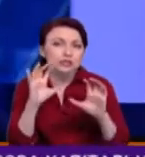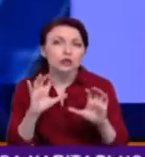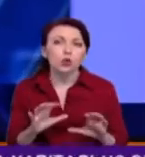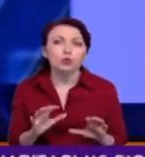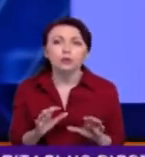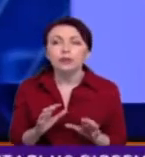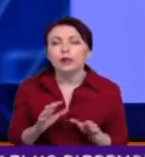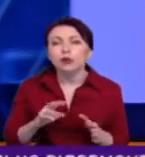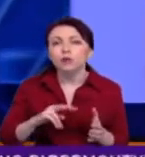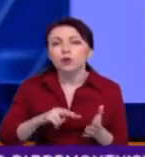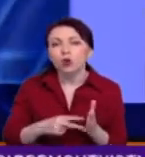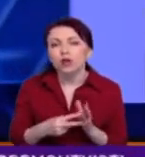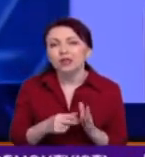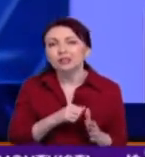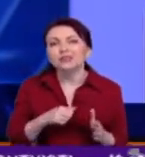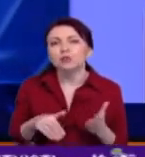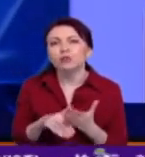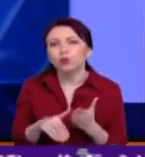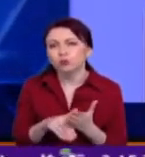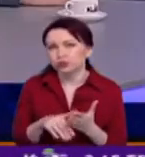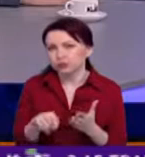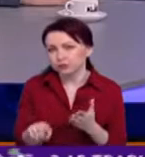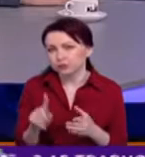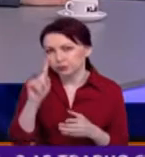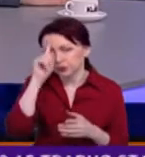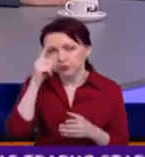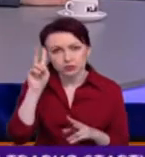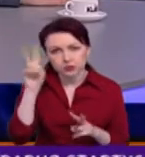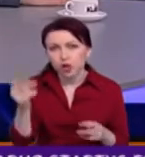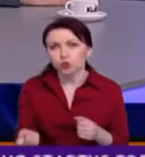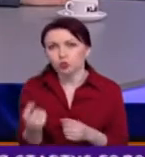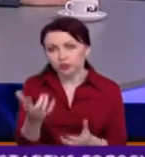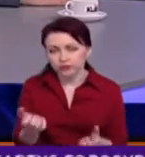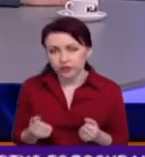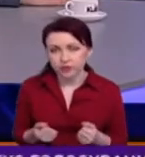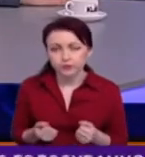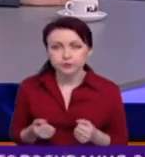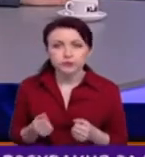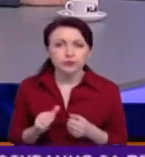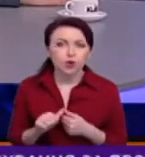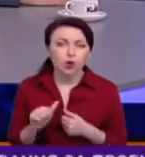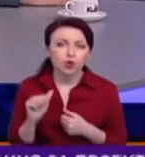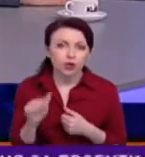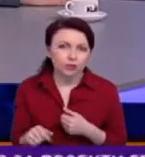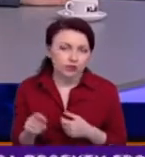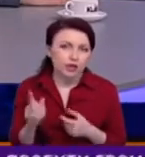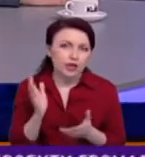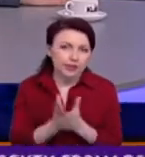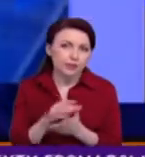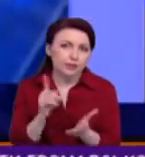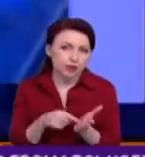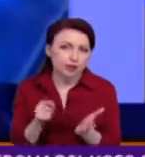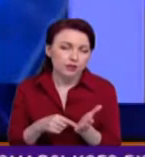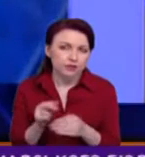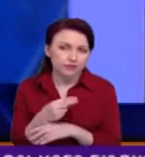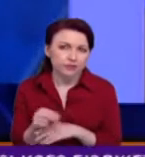ініційований Самопоміччю, який незрозуміло звідки взявся, і по окремому з них є питання, але